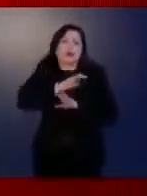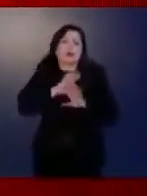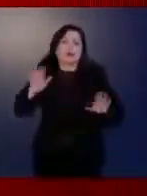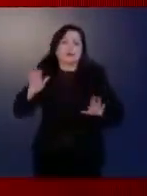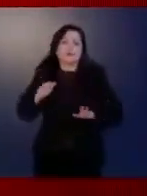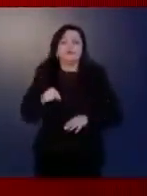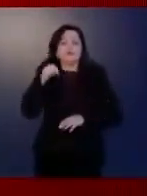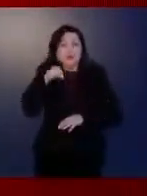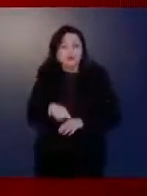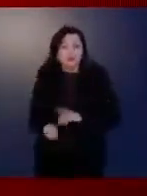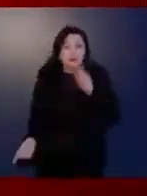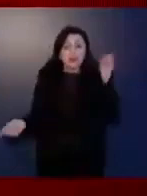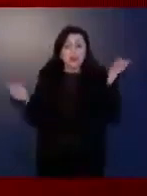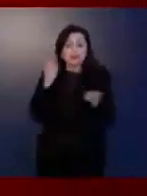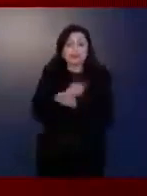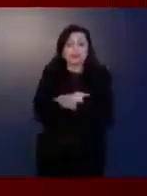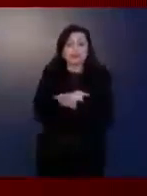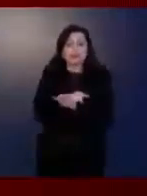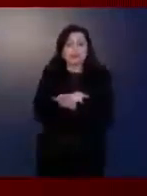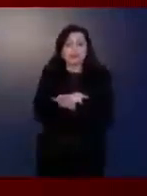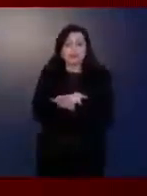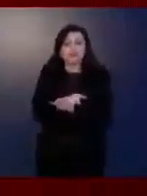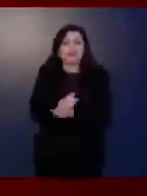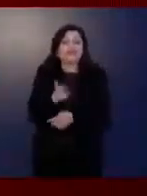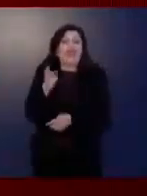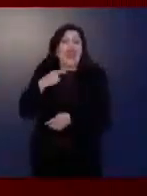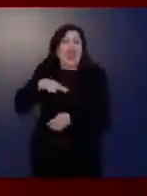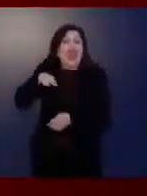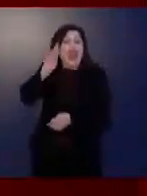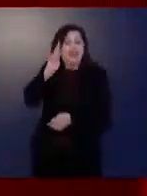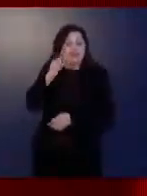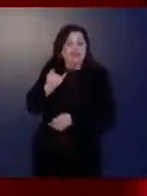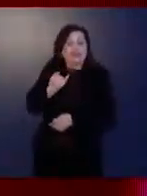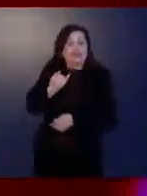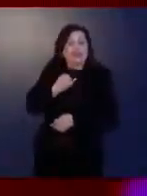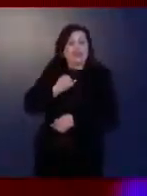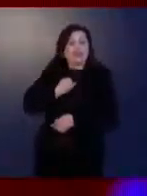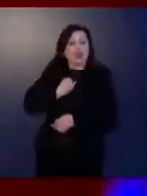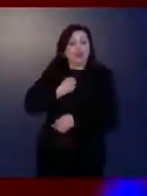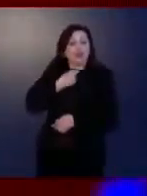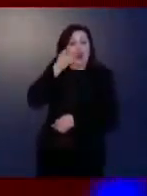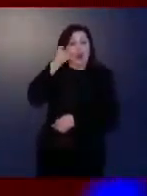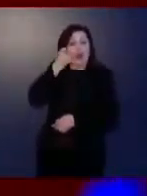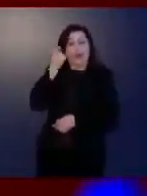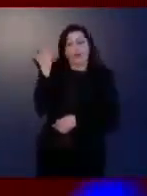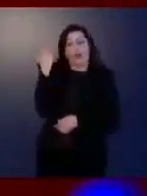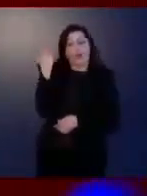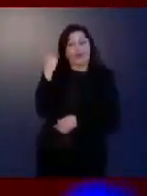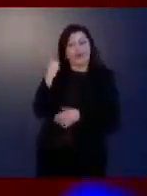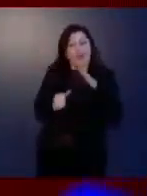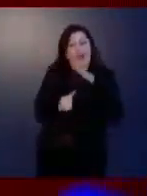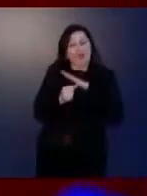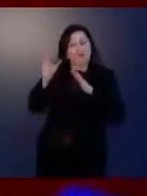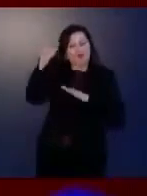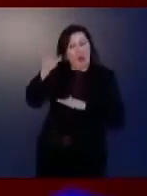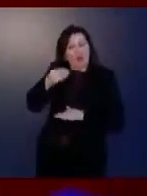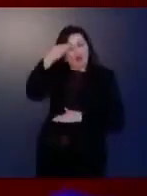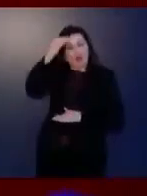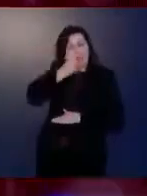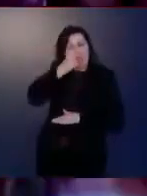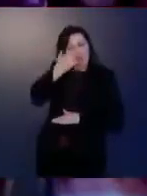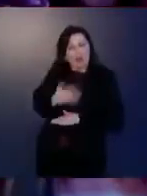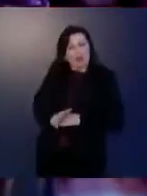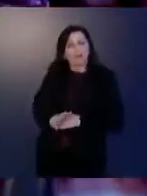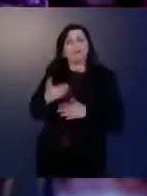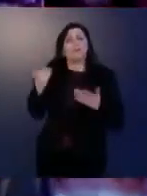το αντίθετο. Η αύξηση του ιδιωτικού χρέους, που περιέγραψε ο Πρόεδρος, ουσιαστικά